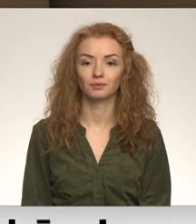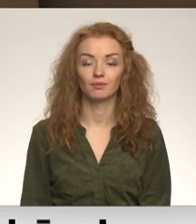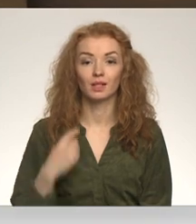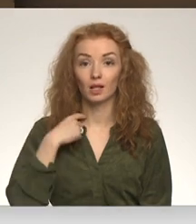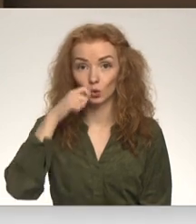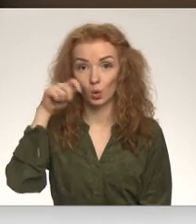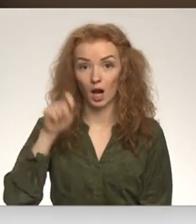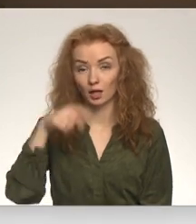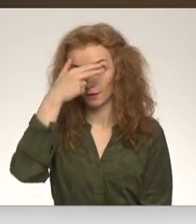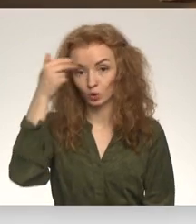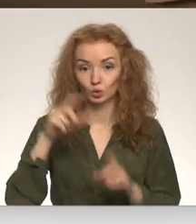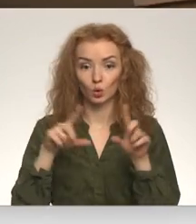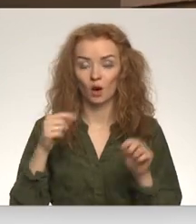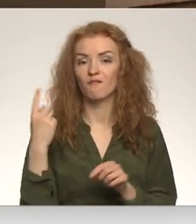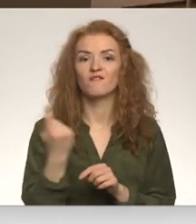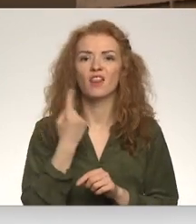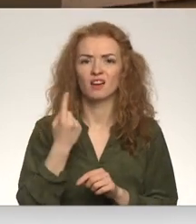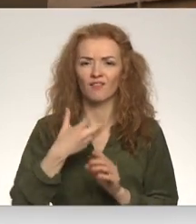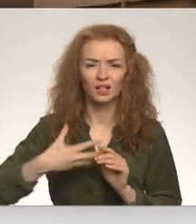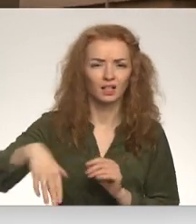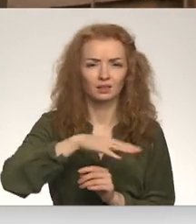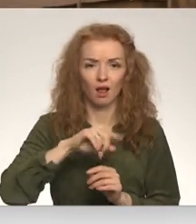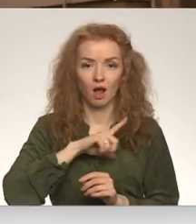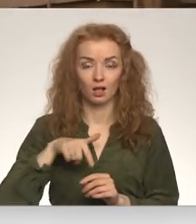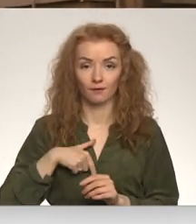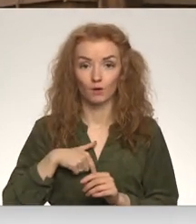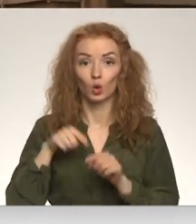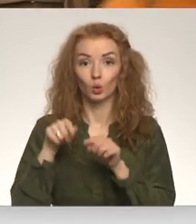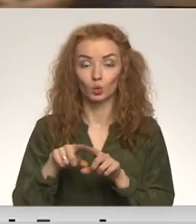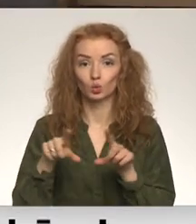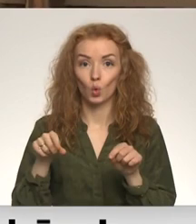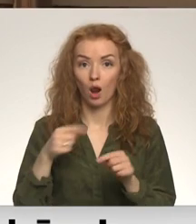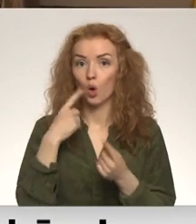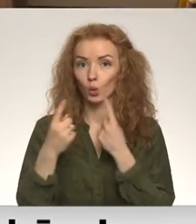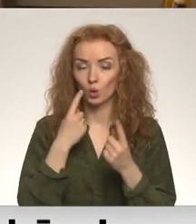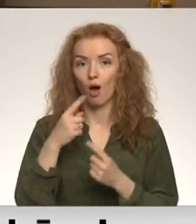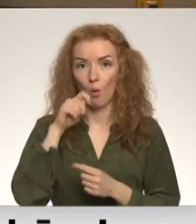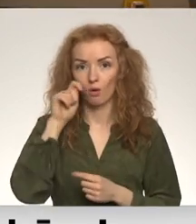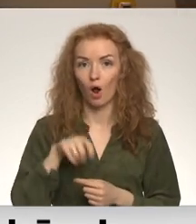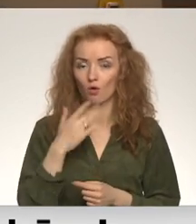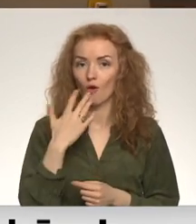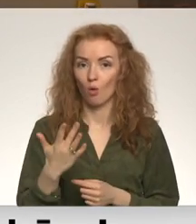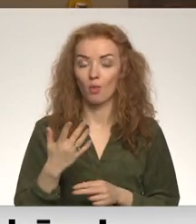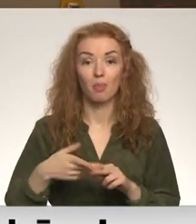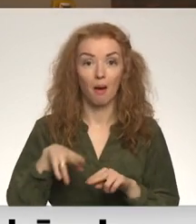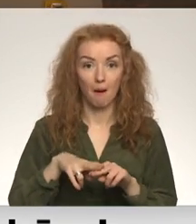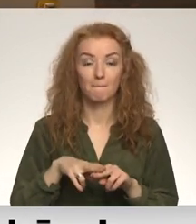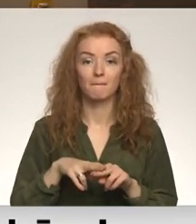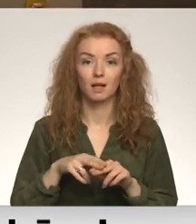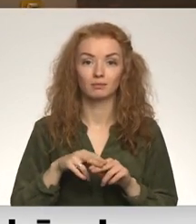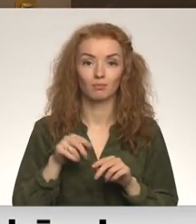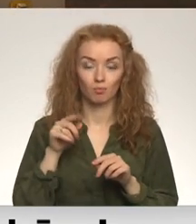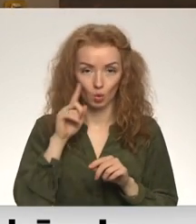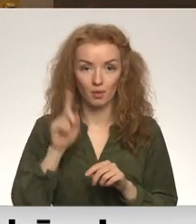Rīgas Ukraiņu vidusskola ir vienīgā visā Latvijā, kurā skolotāji runā un saprot ukraiņu valodu. Tāpēc arī likumsakarīgi